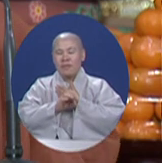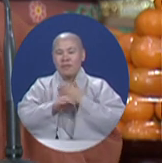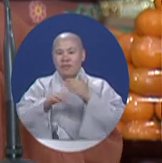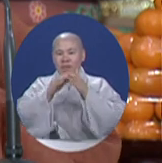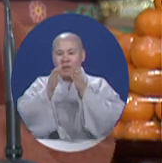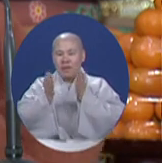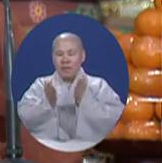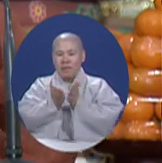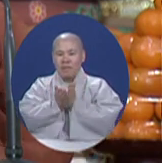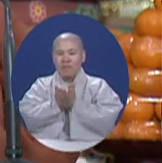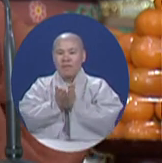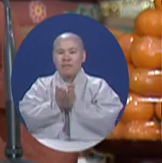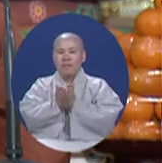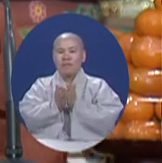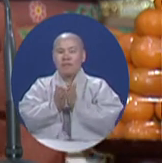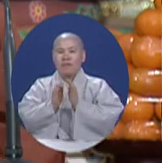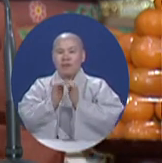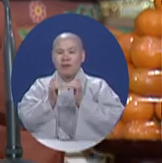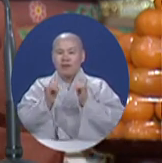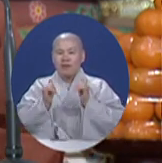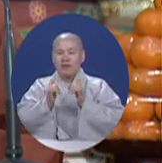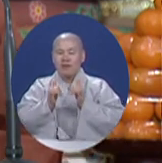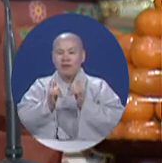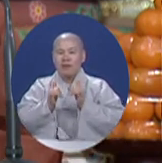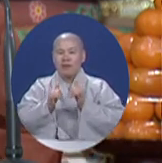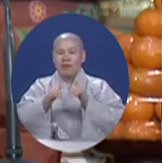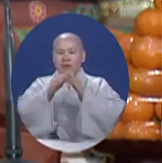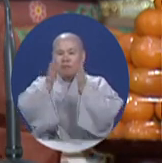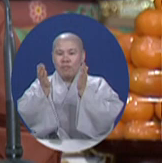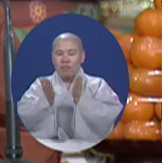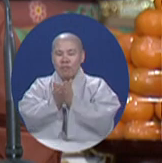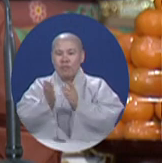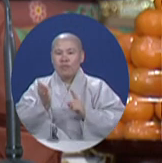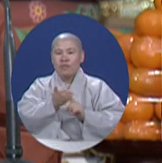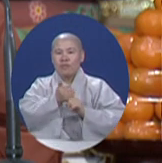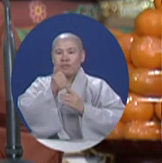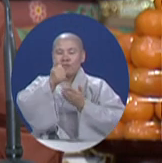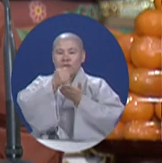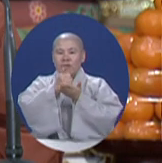대중 그 자체가 하나의 부처님인 거예요.